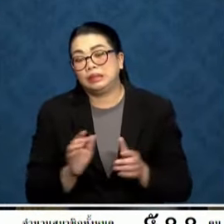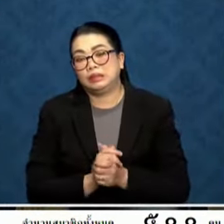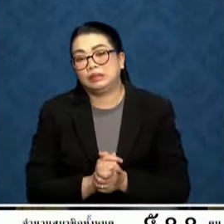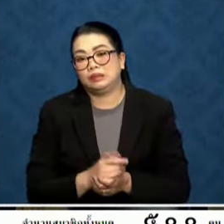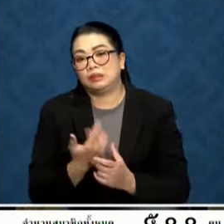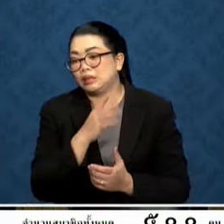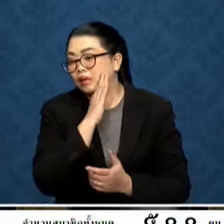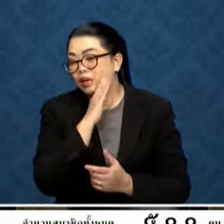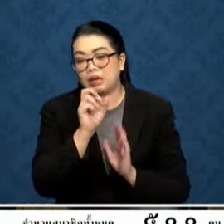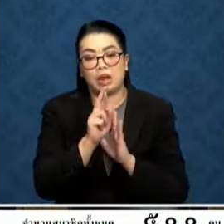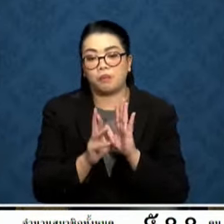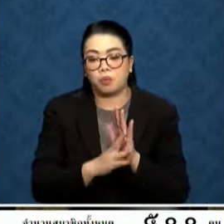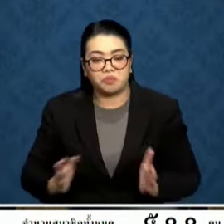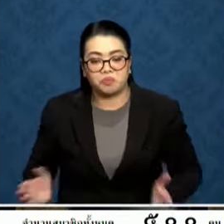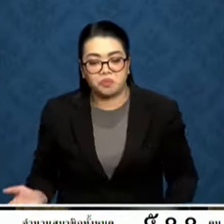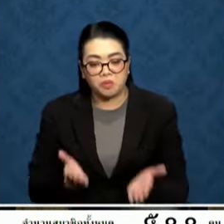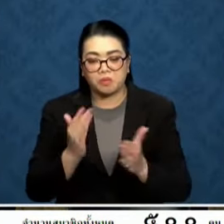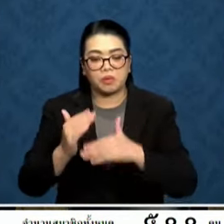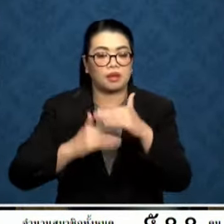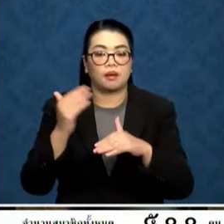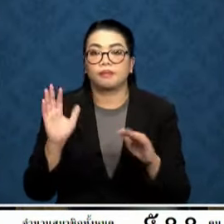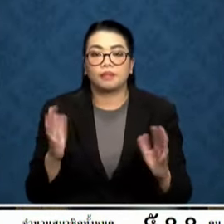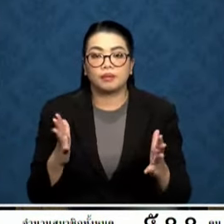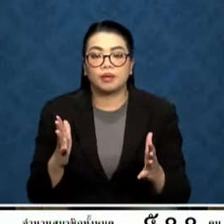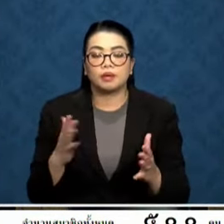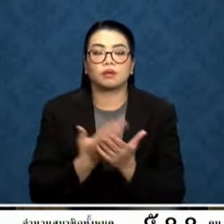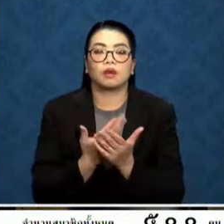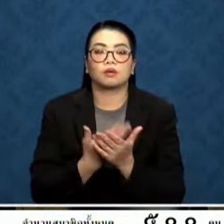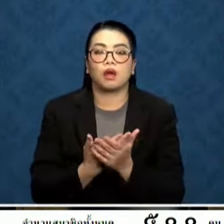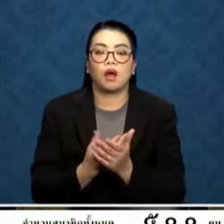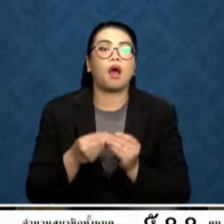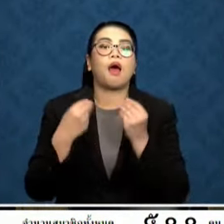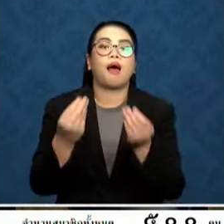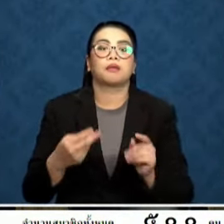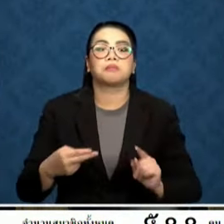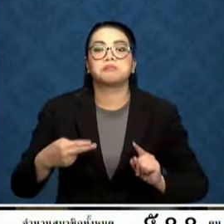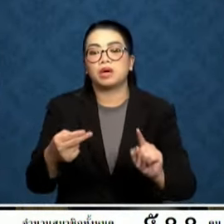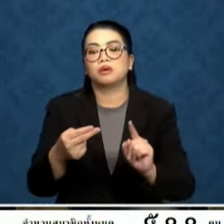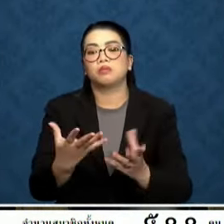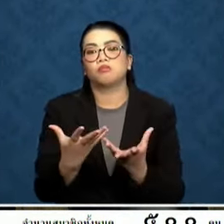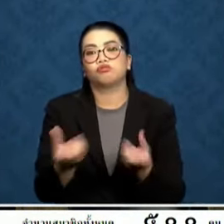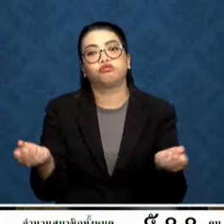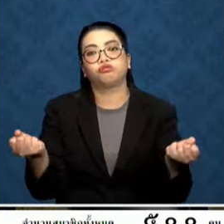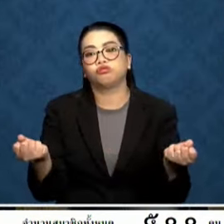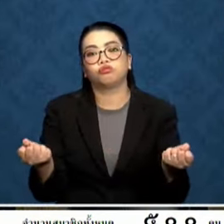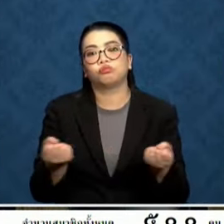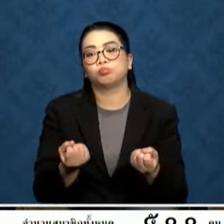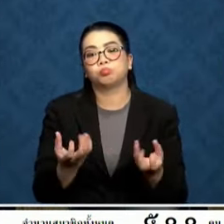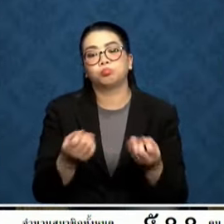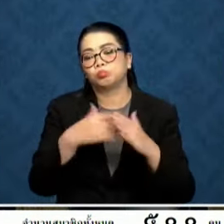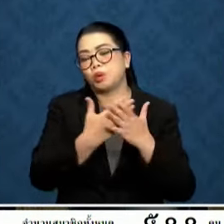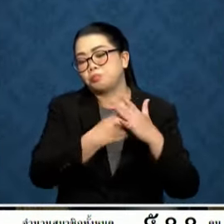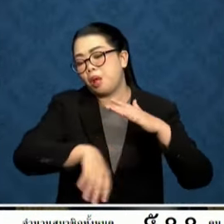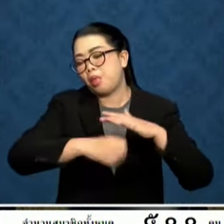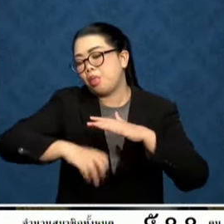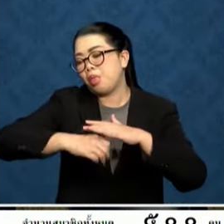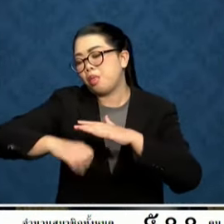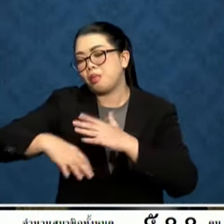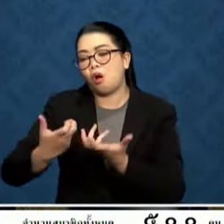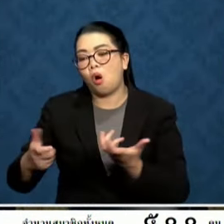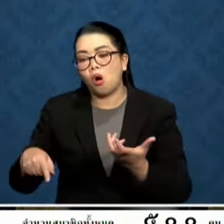อย่างเป็นระบบเงินที่อัดเข้าไปในระบบก็ย่อมจะรั่วไหลไปสู่